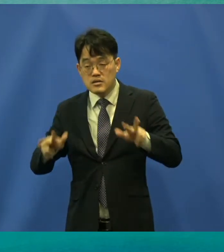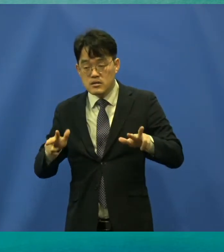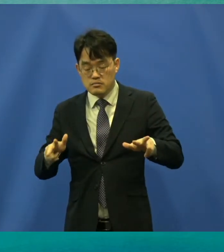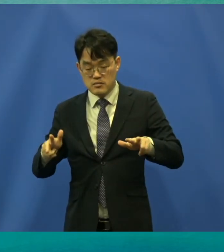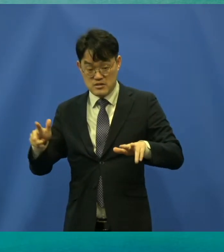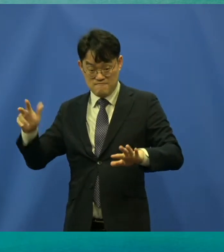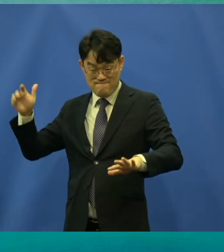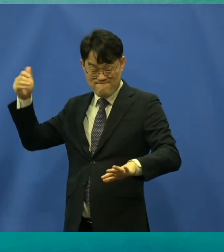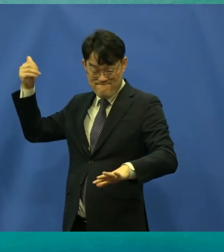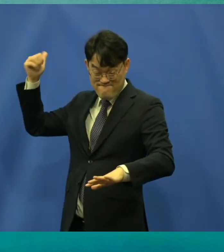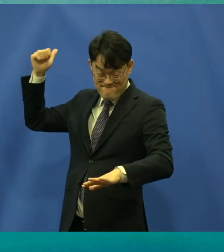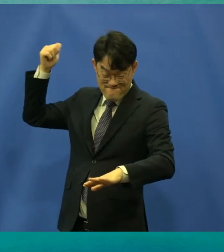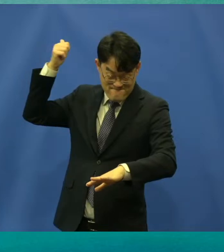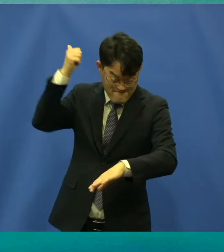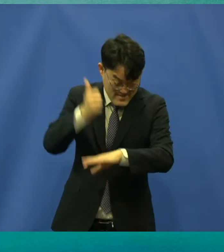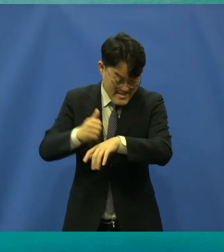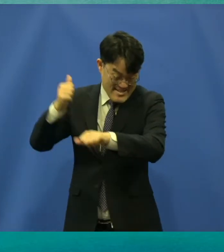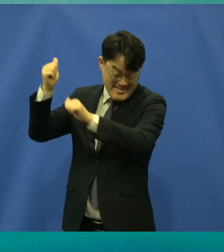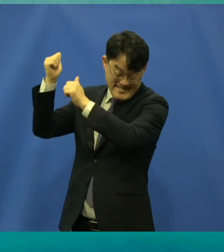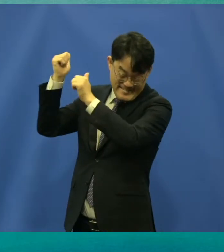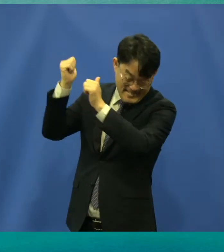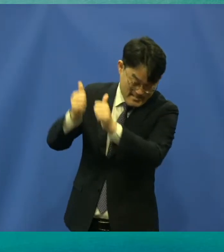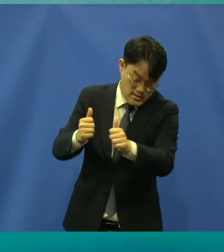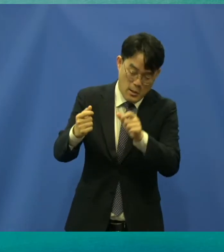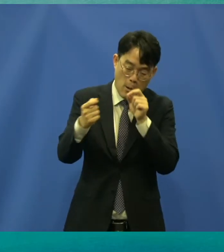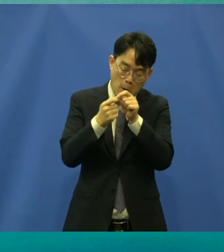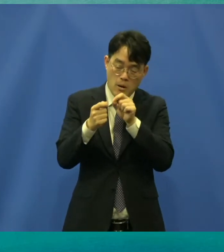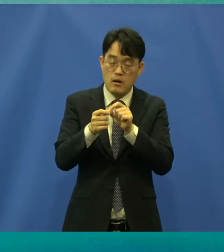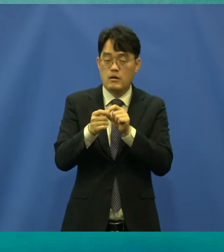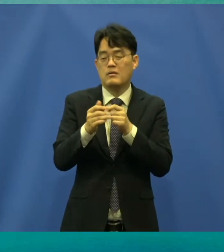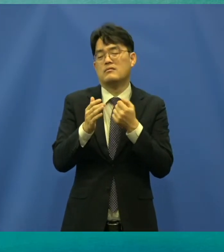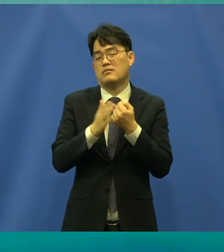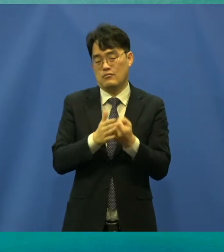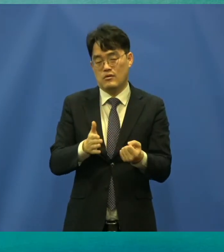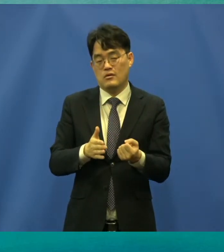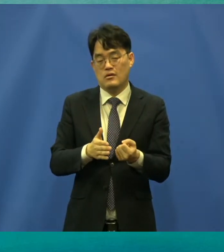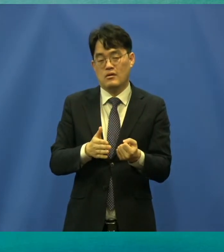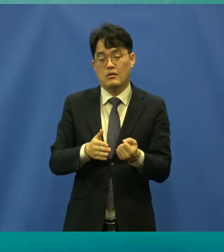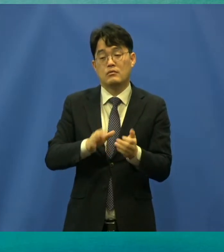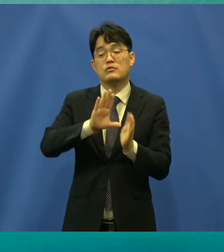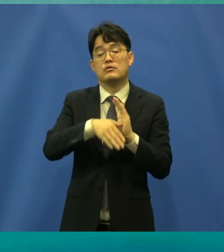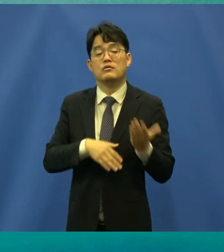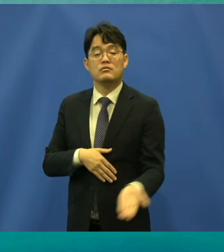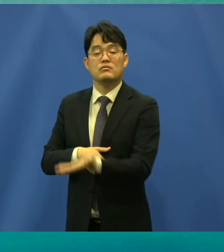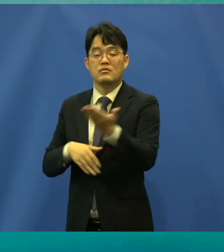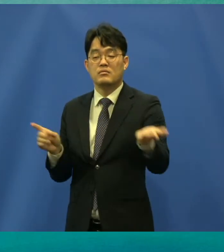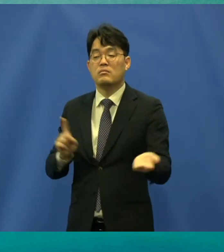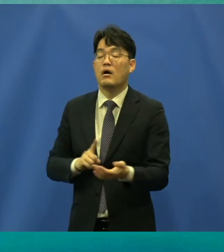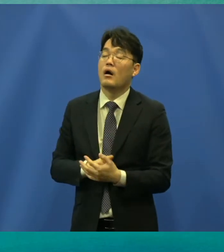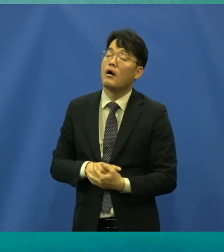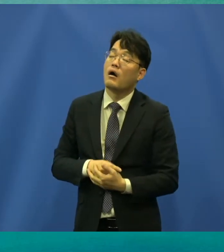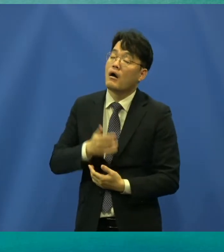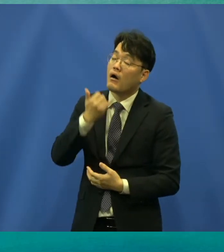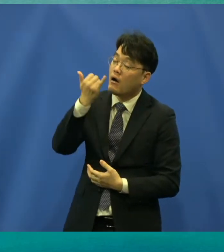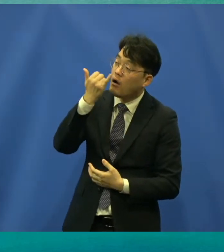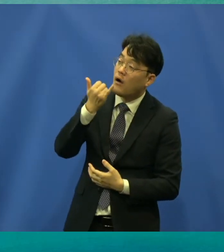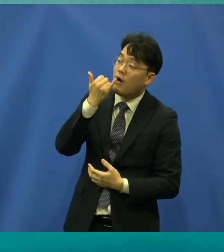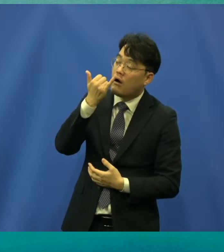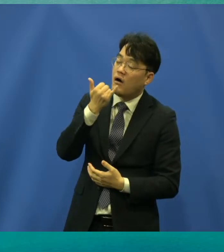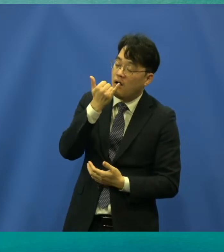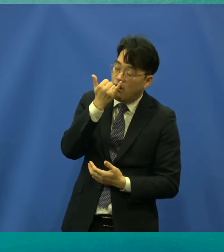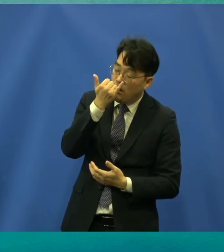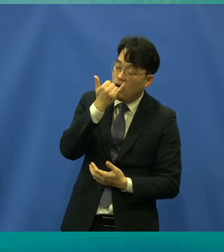거예요. 왜 깨어있어야 돼요? 시대를 분별하기 위하여. 분별하지 못하면